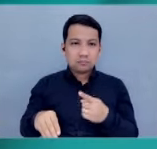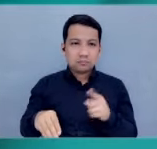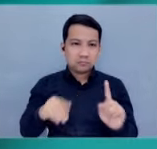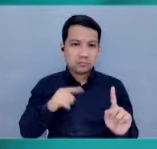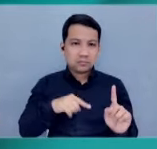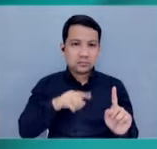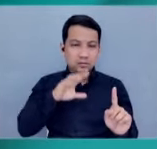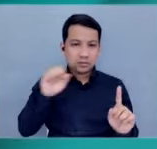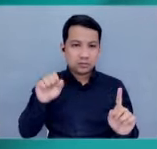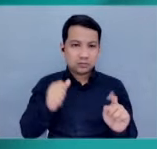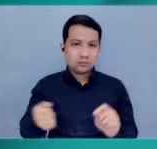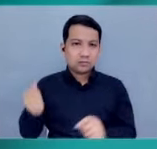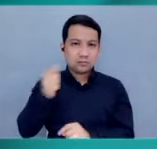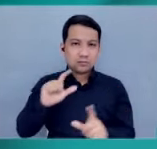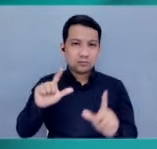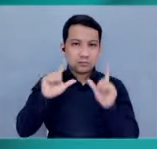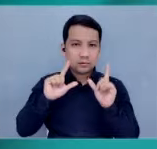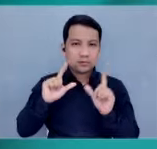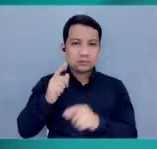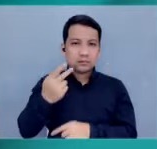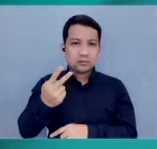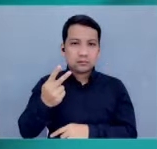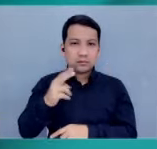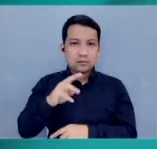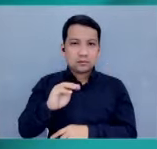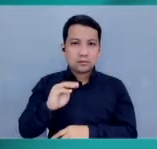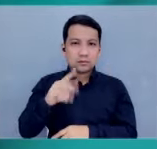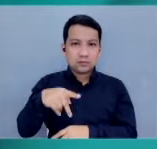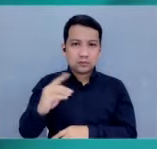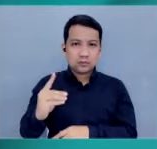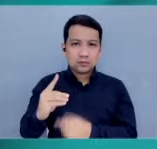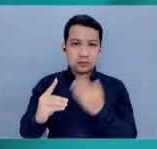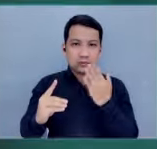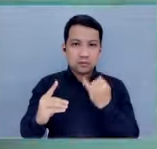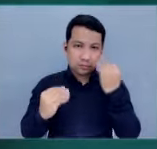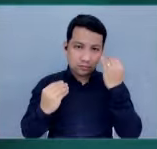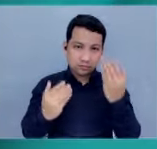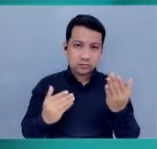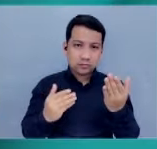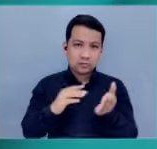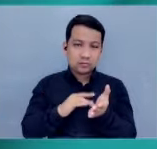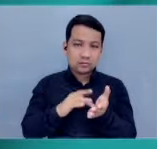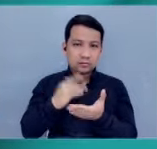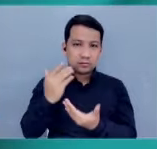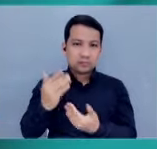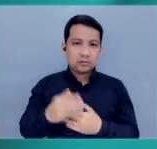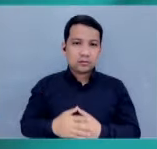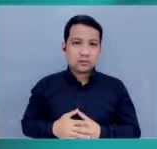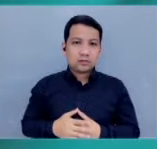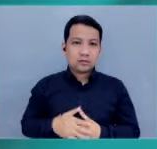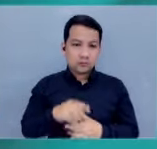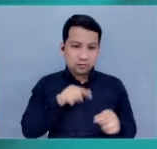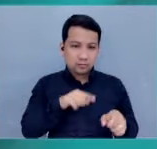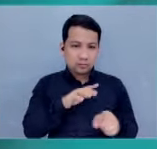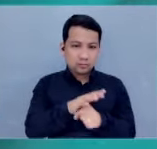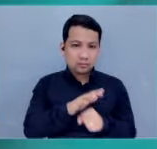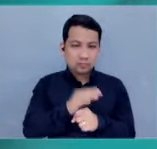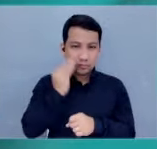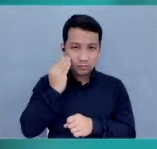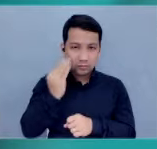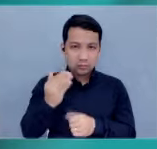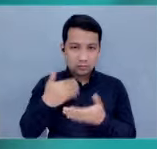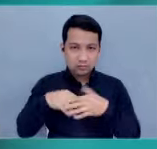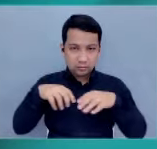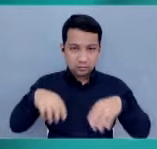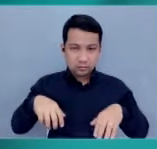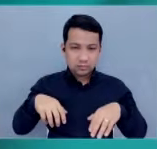top 2 most wanted ng Manila Police District dahil sa pangmamolestya. Kaya para makalapit ng